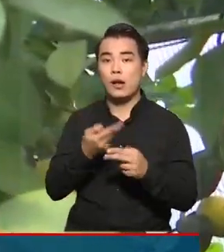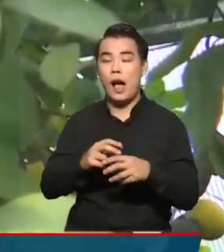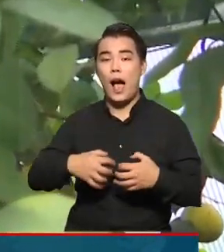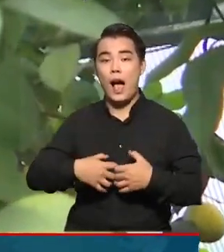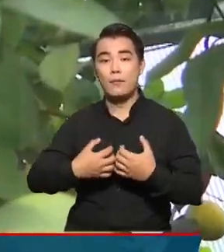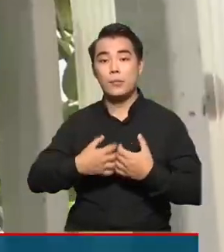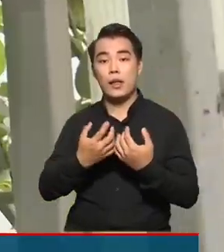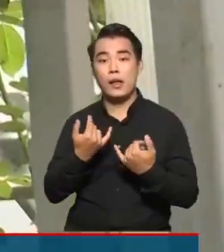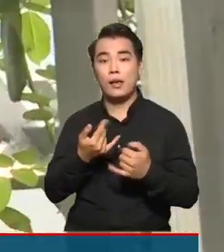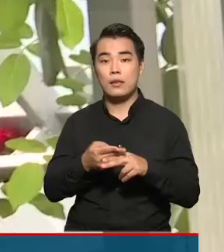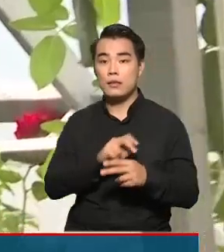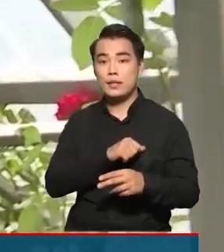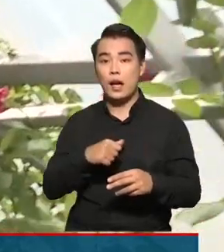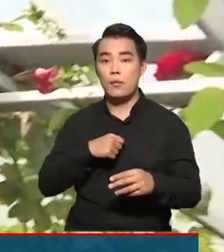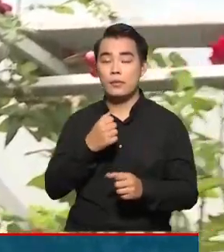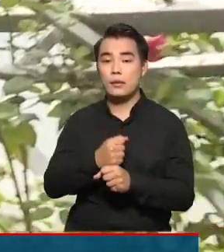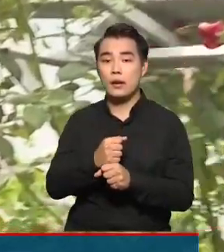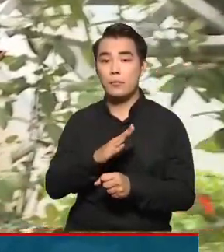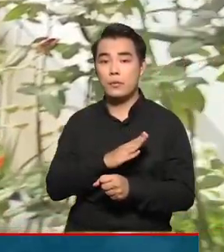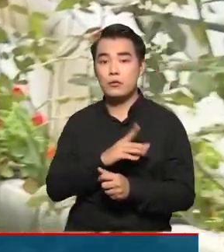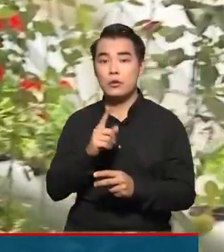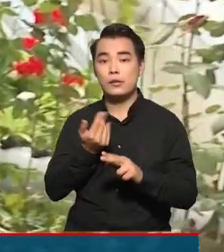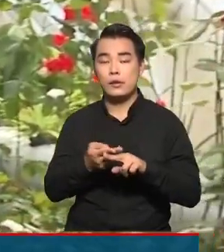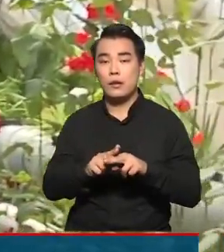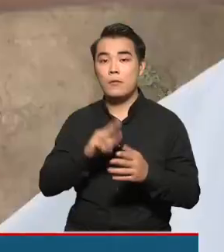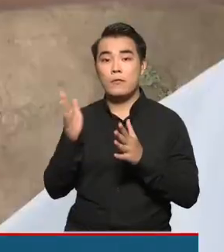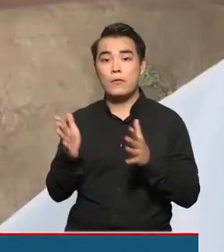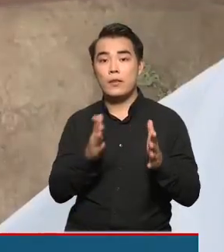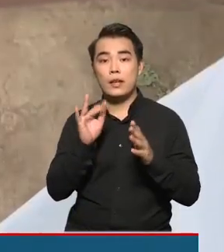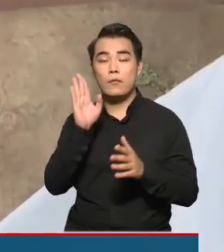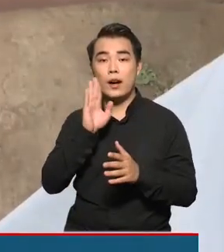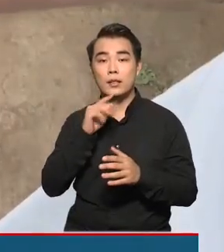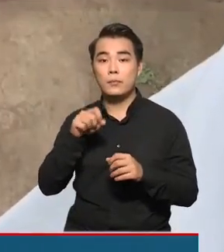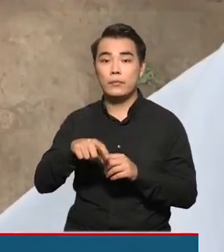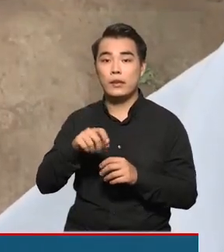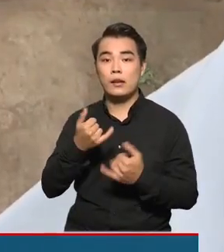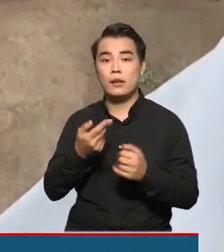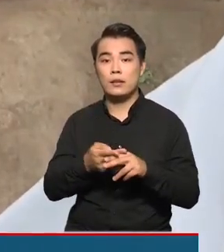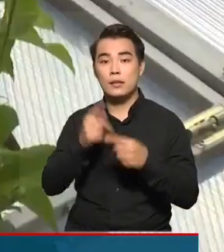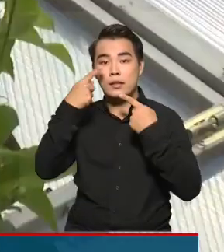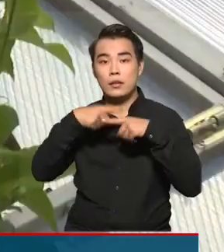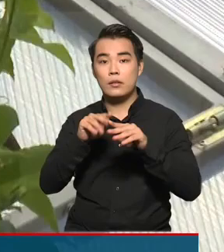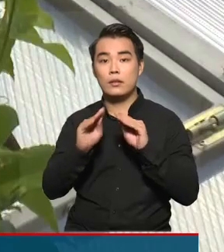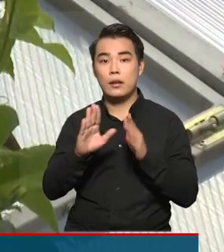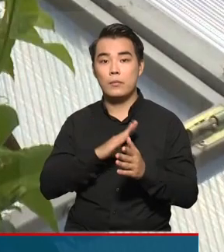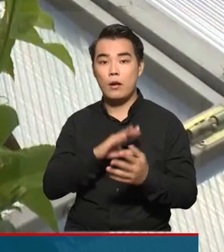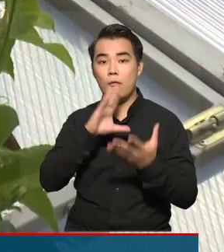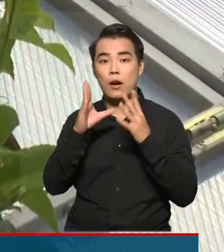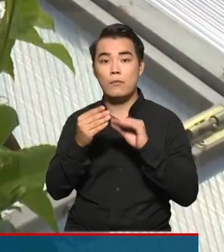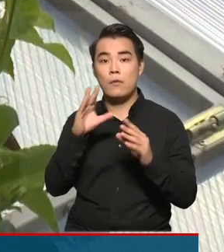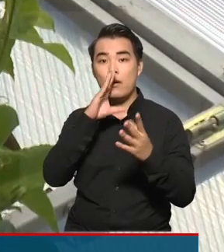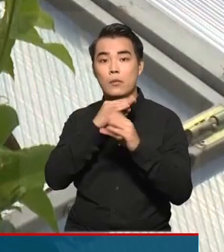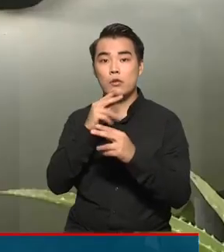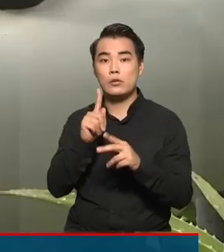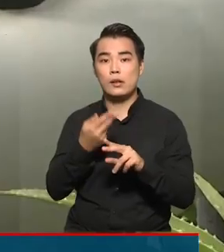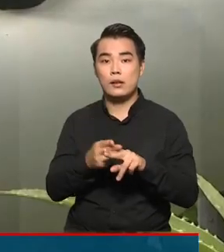автоматтандырылған жүйені өзі меңгеріп алған. Кешенді желдетумен су бүрку тәсілі қалта телефон арқылы басқарылады. Заманауи мүмкіндіктер